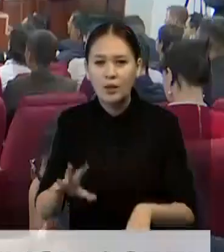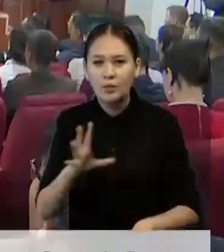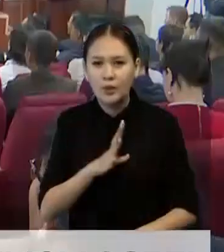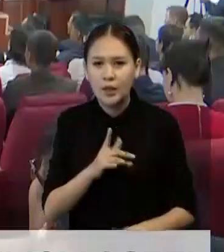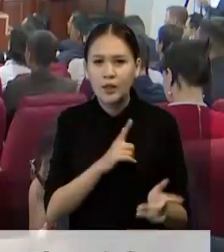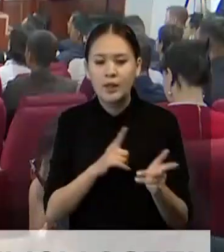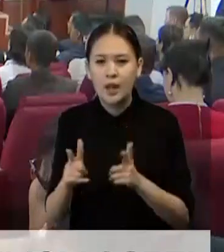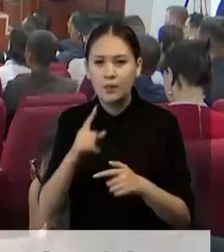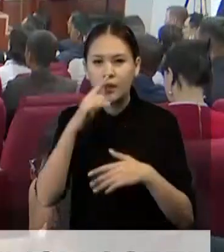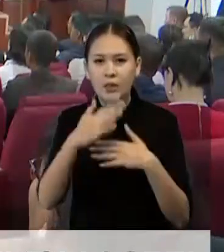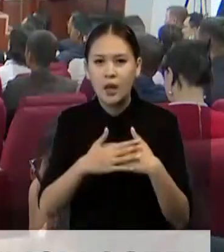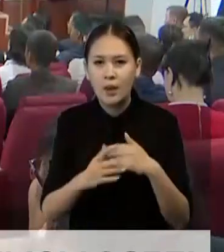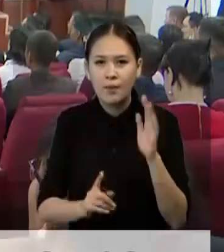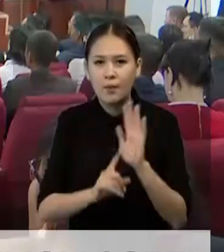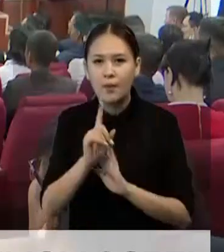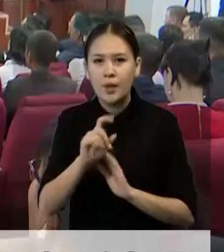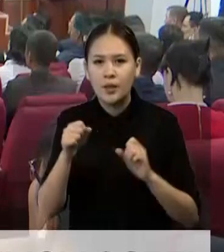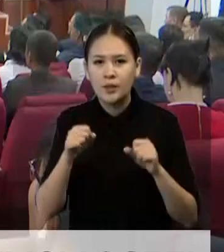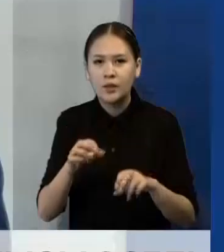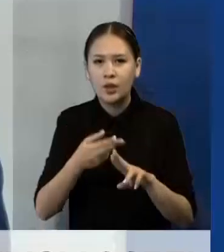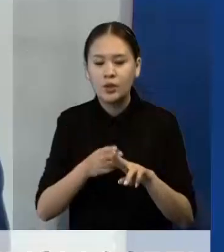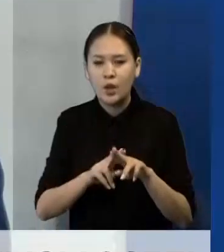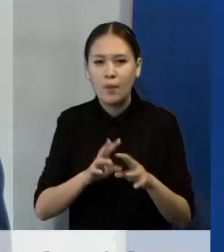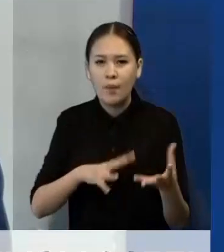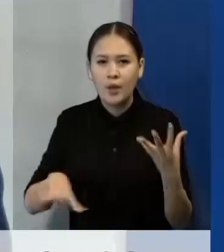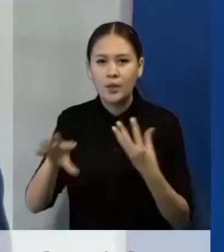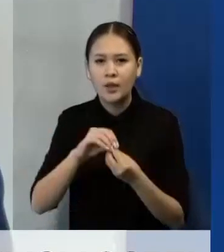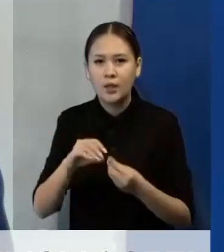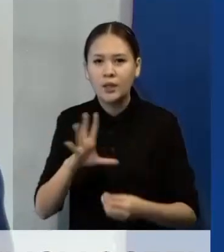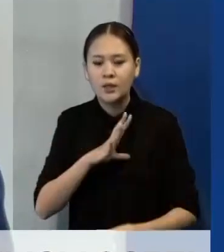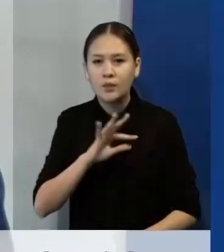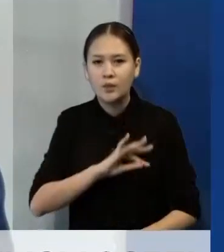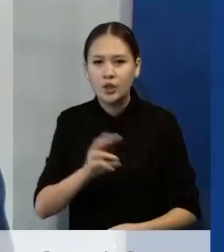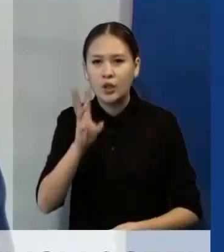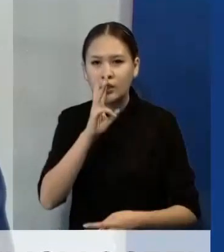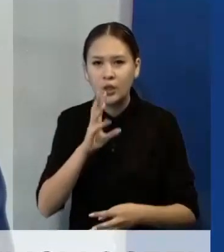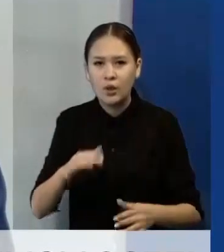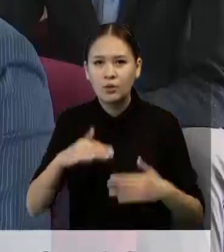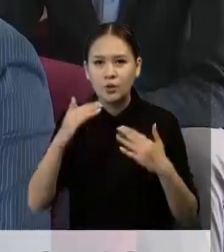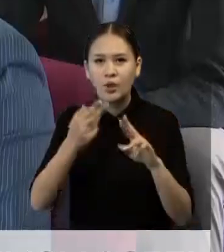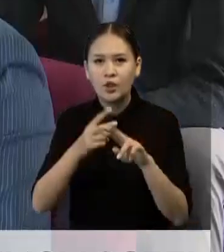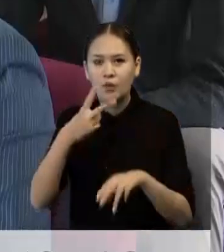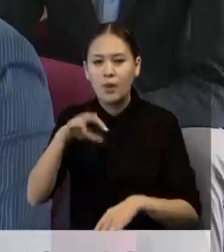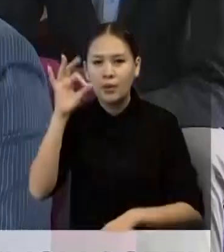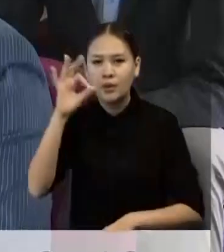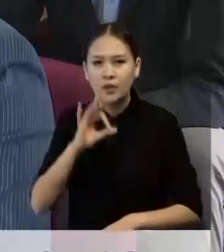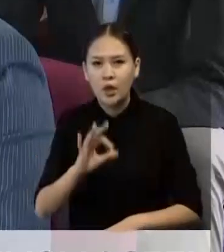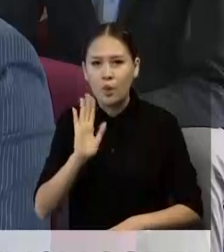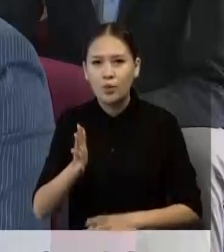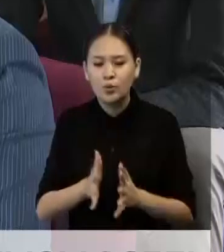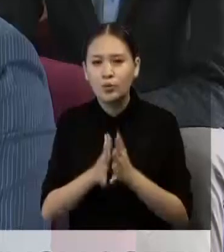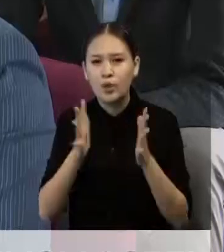дайынбыз. Биылдан бастап мәдениет архив ісі ұйымдарының барлық санатты қызметкерлерінің жалақысы жыл сайын орта есеппен 20%-ке артып